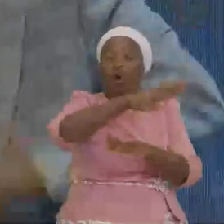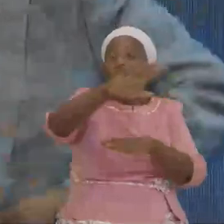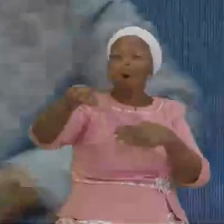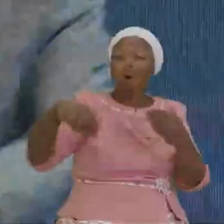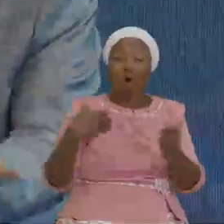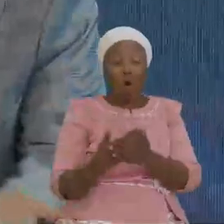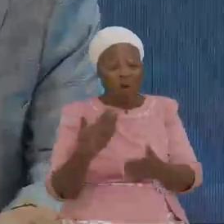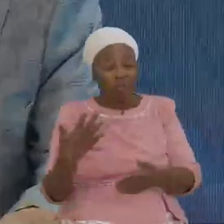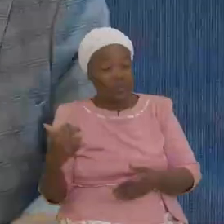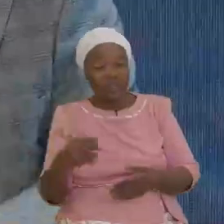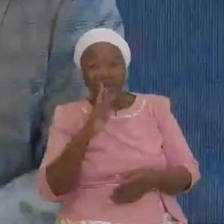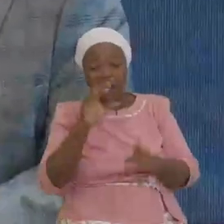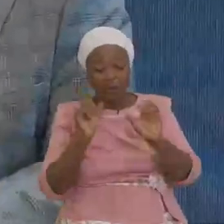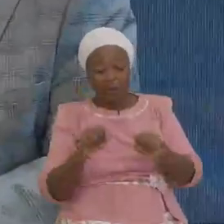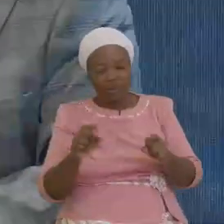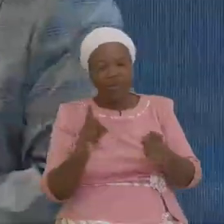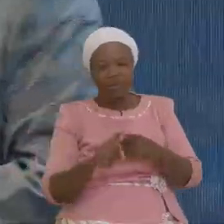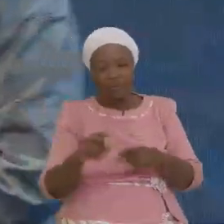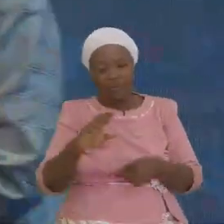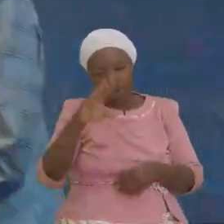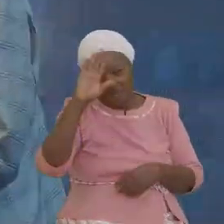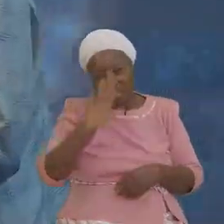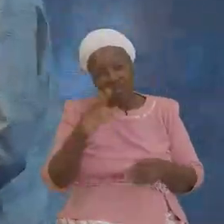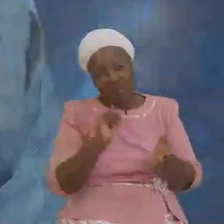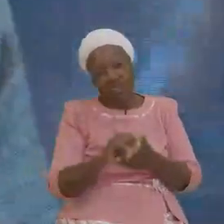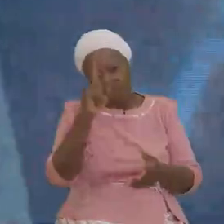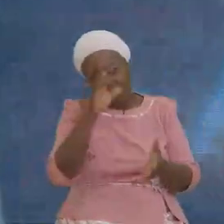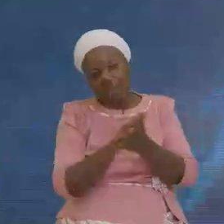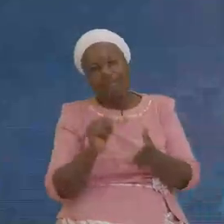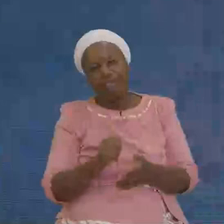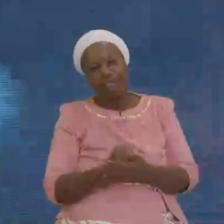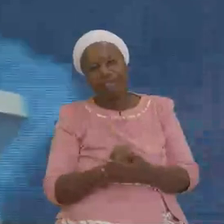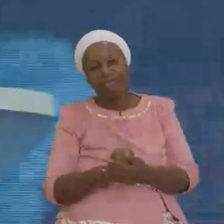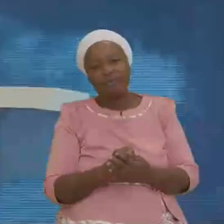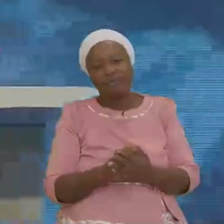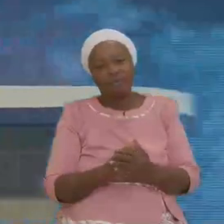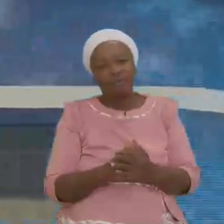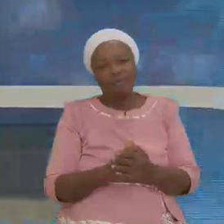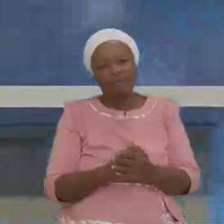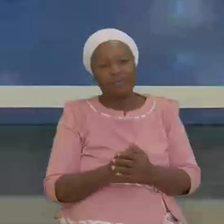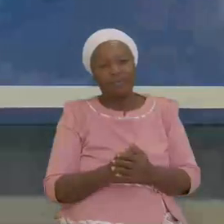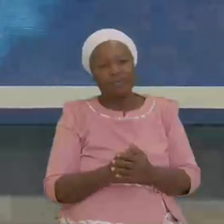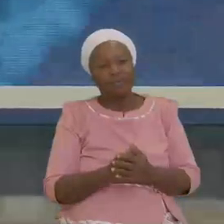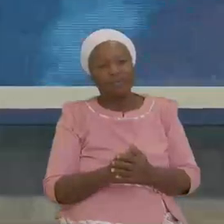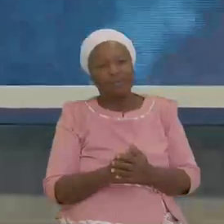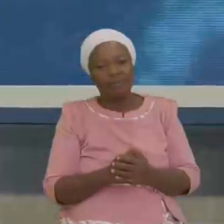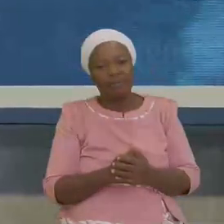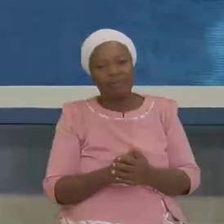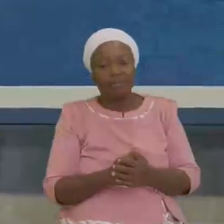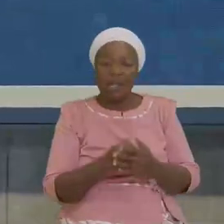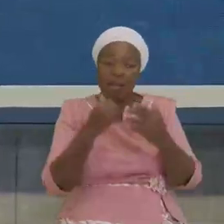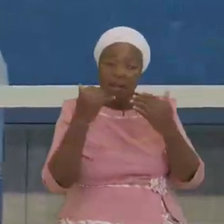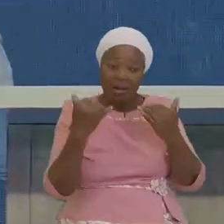pas cette seule chose sera faite, mais tout est possible à celui qui